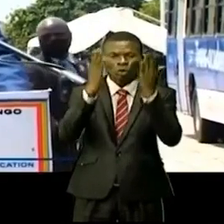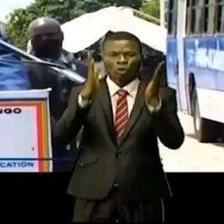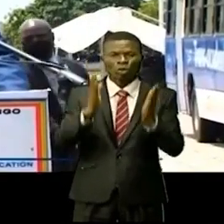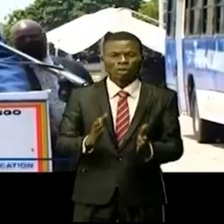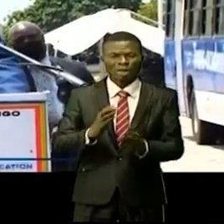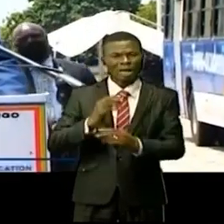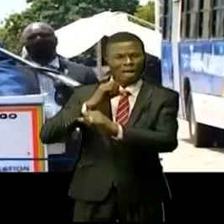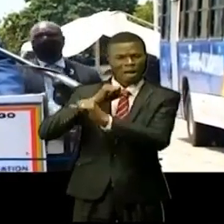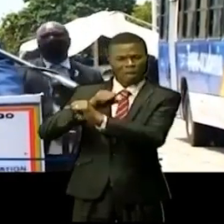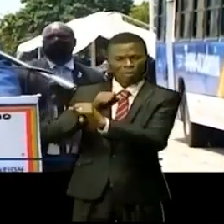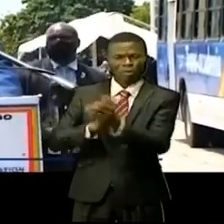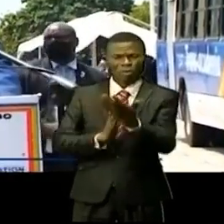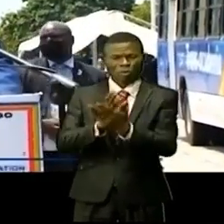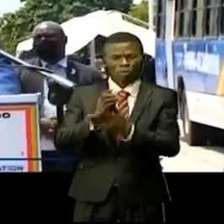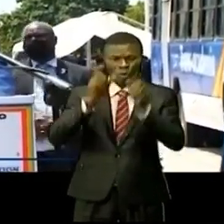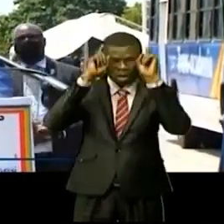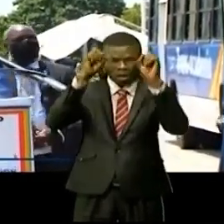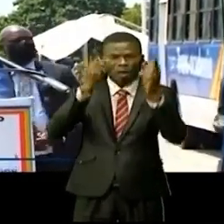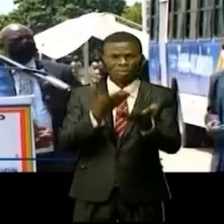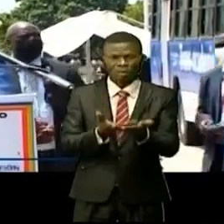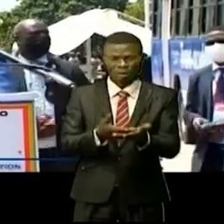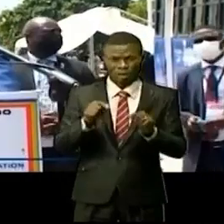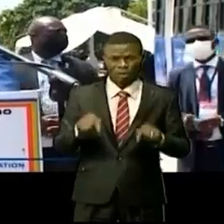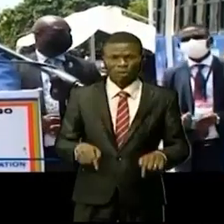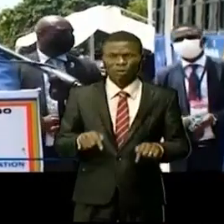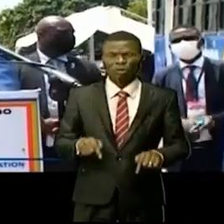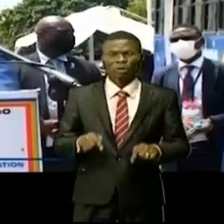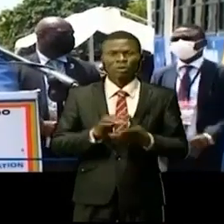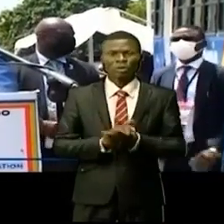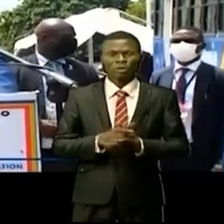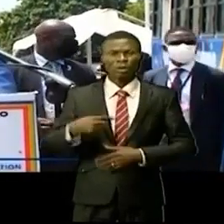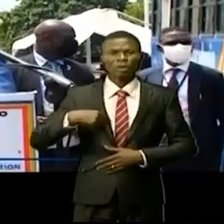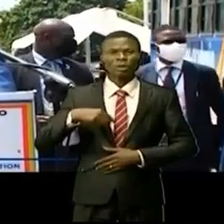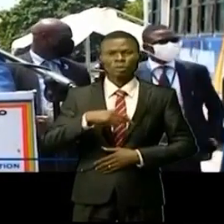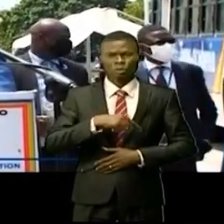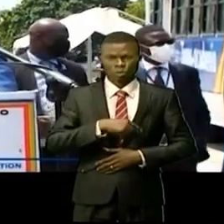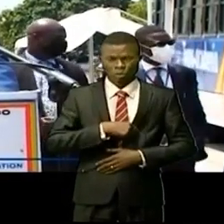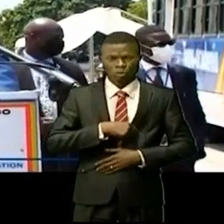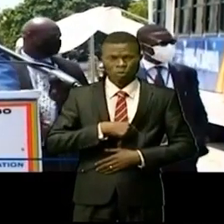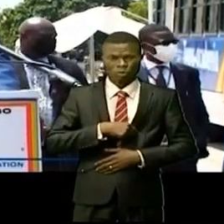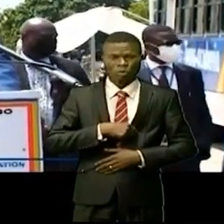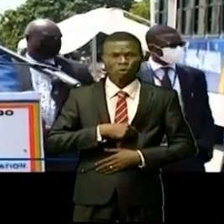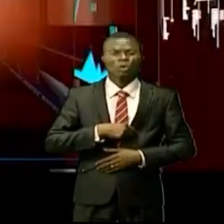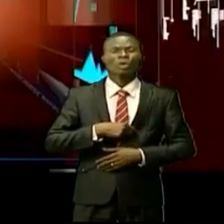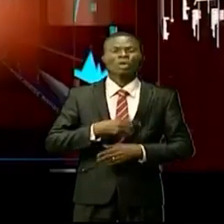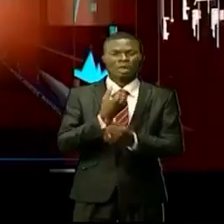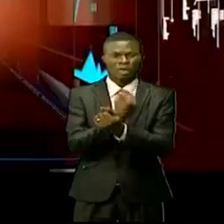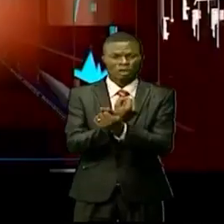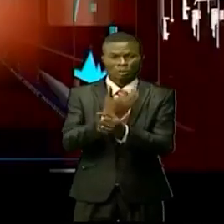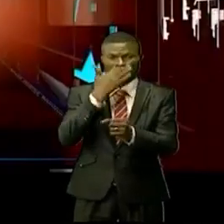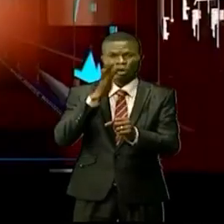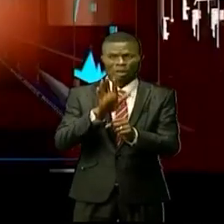gestion rationnelle. Aujourd'hui, nous sommes à la matérialisation des problèmes.